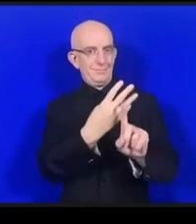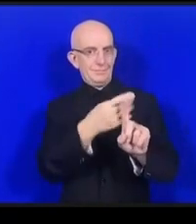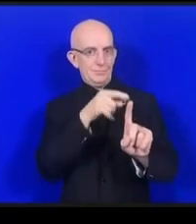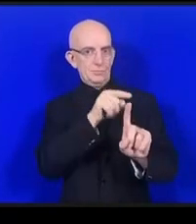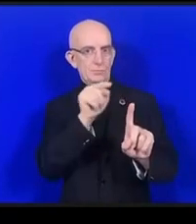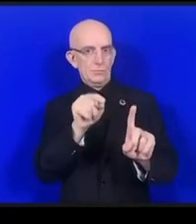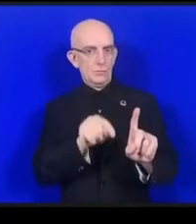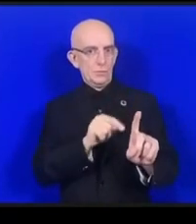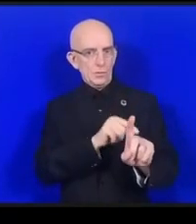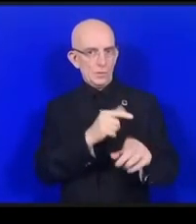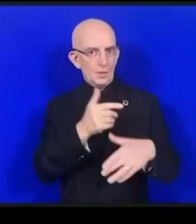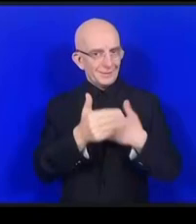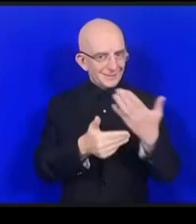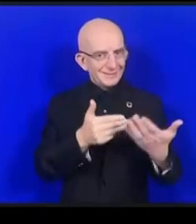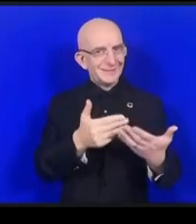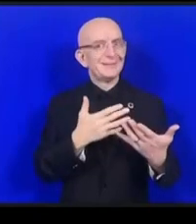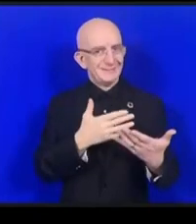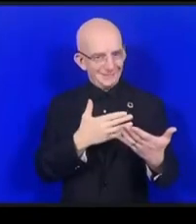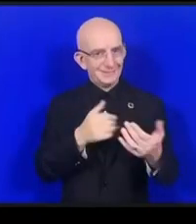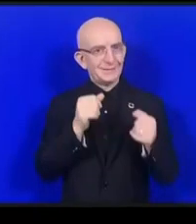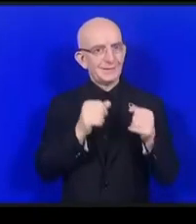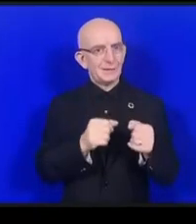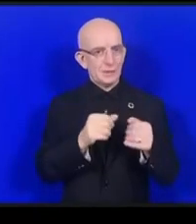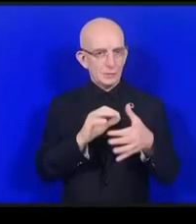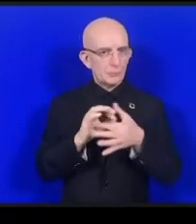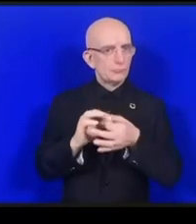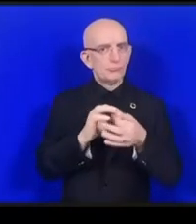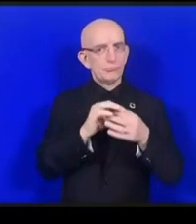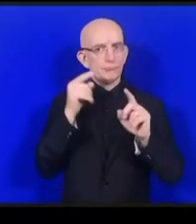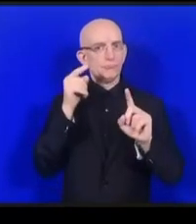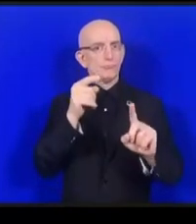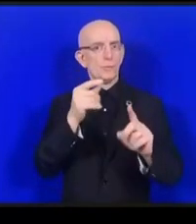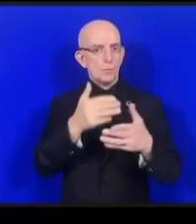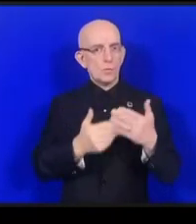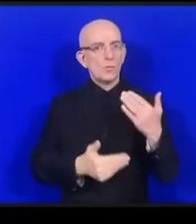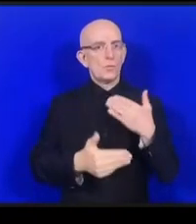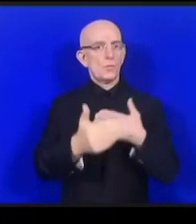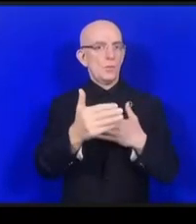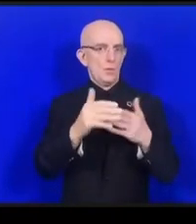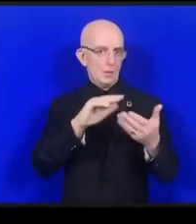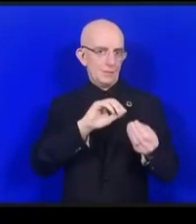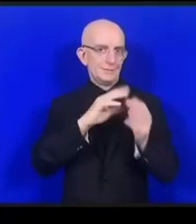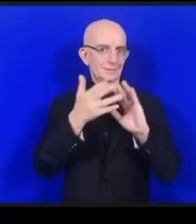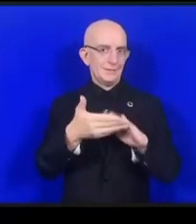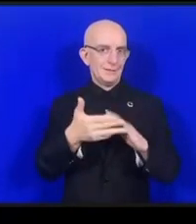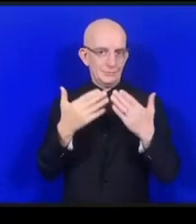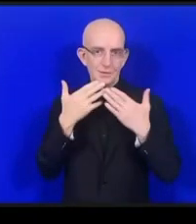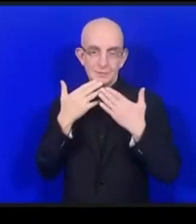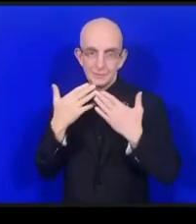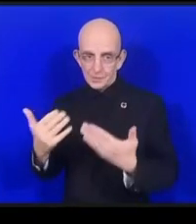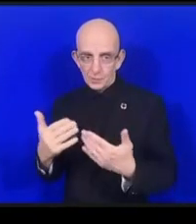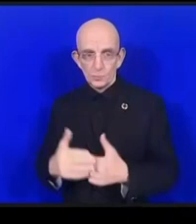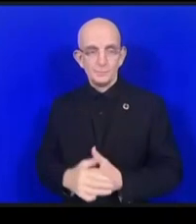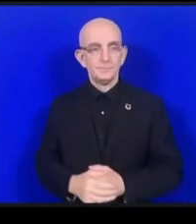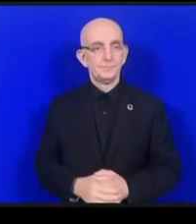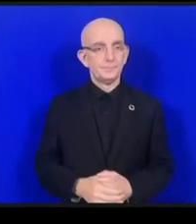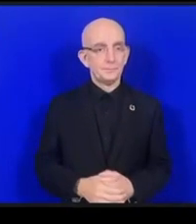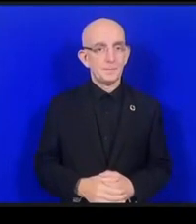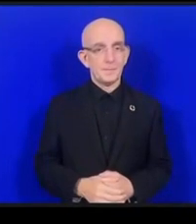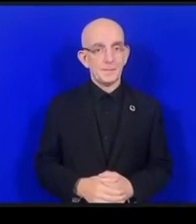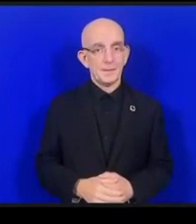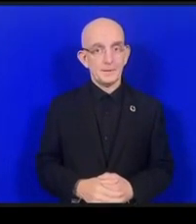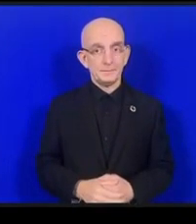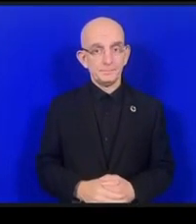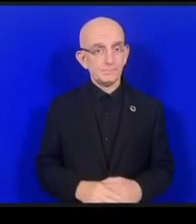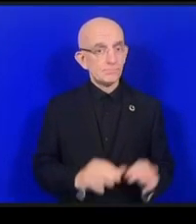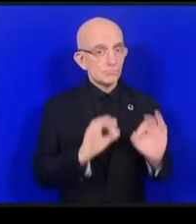с тем чтобы мы могли стремиться к нашей общей цели построения одного мира одного интернета Большое спасибо за то что